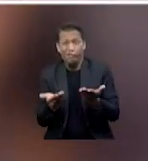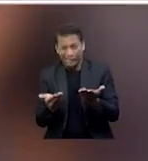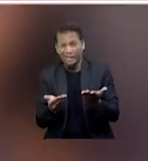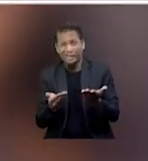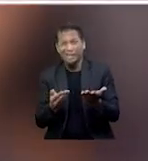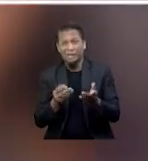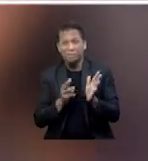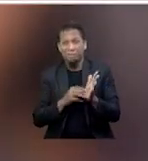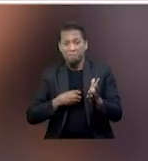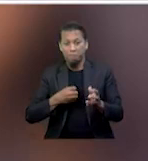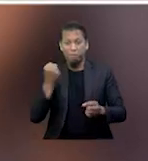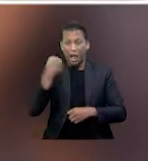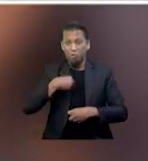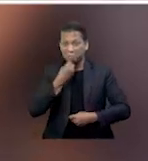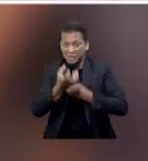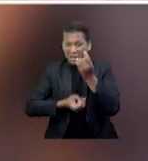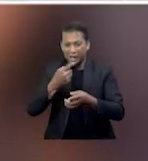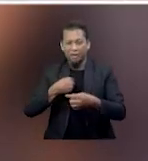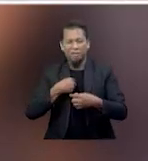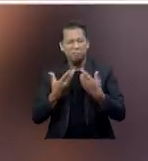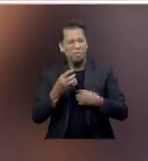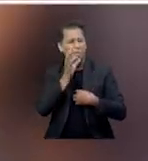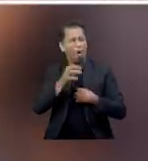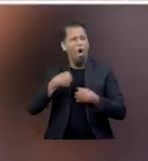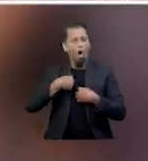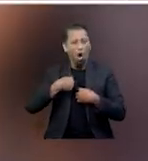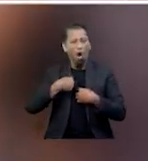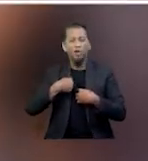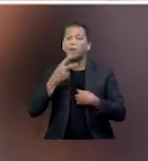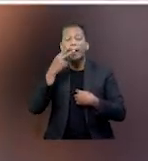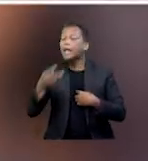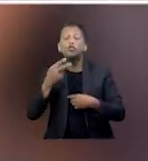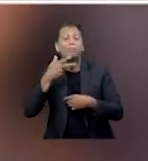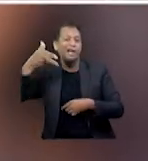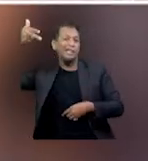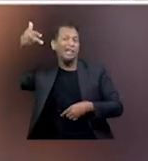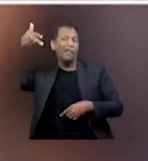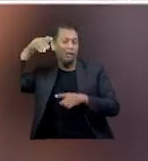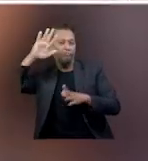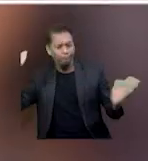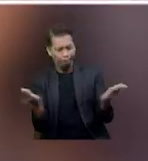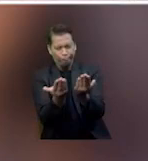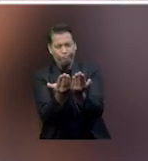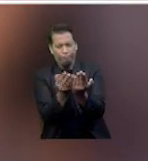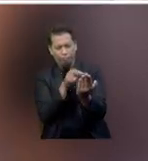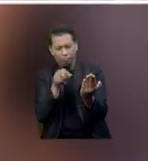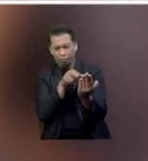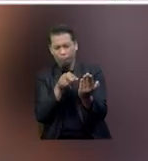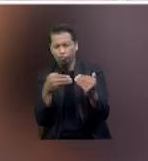faktanya, begitu pada saat pemeriksaan kita padukan dengan digital forensik, hasil digital